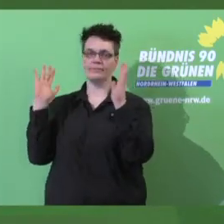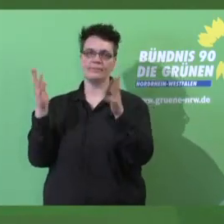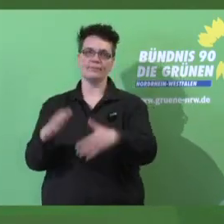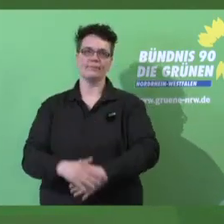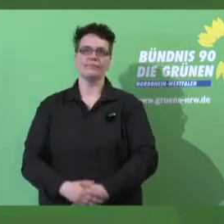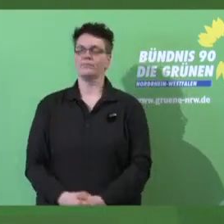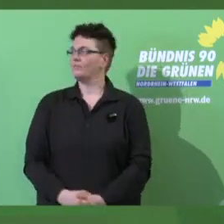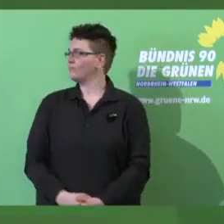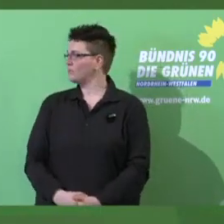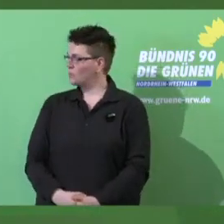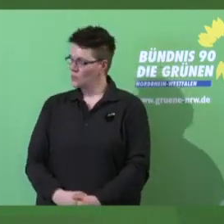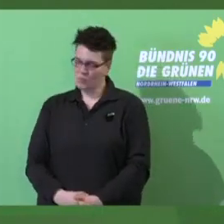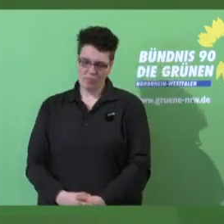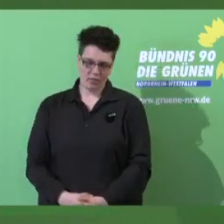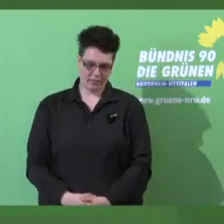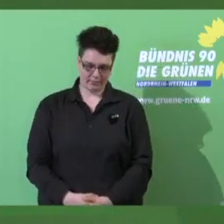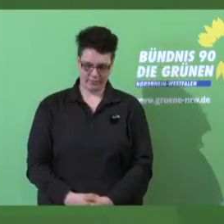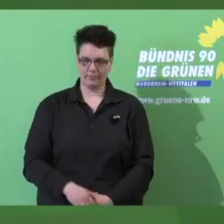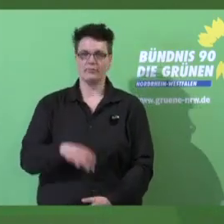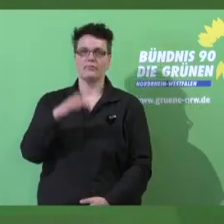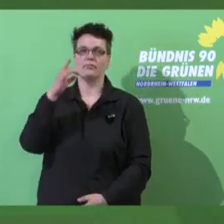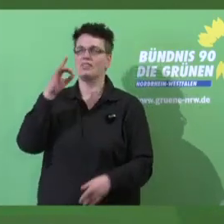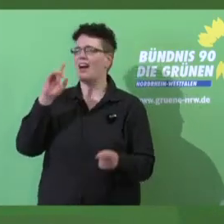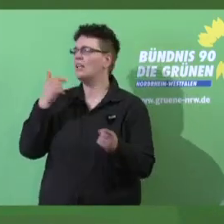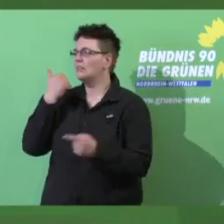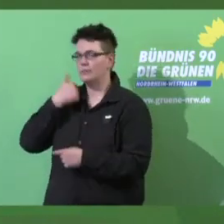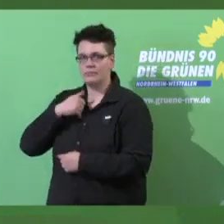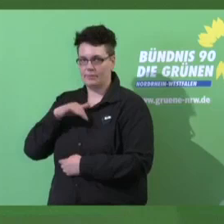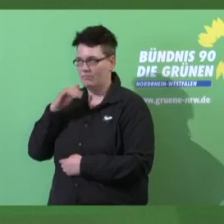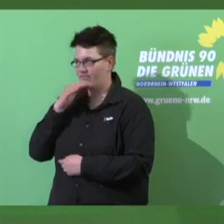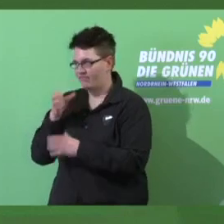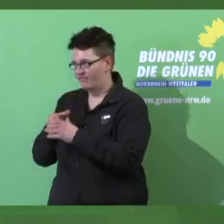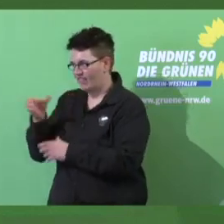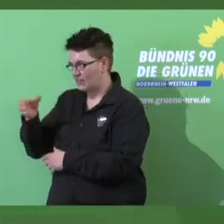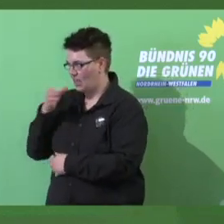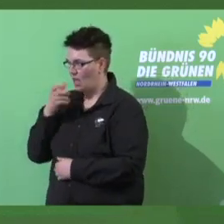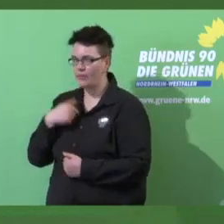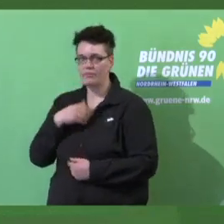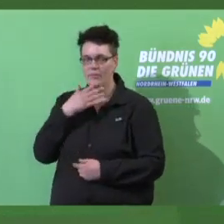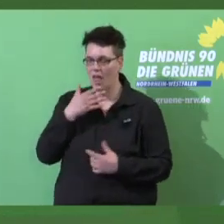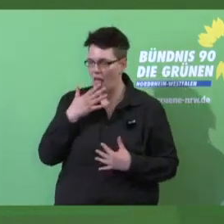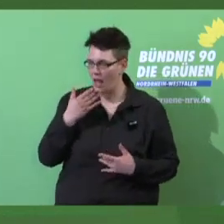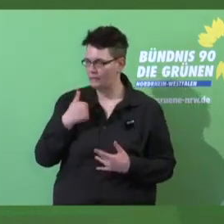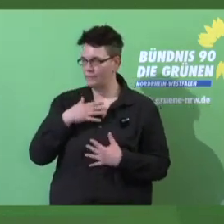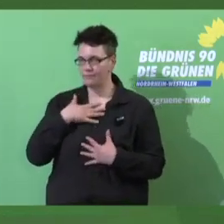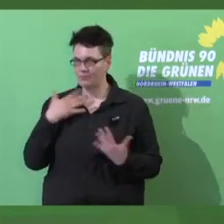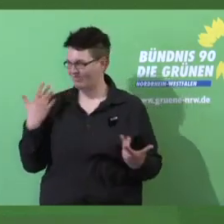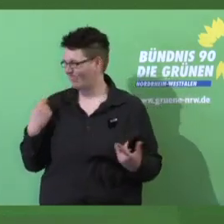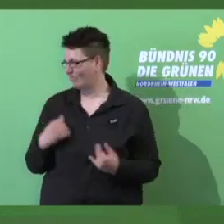Habt ihr einmal kurz zwischendurch vielleicht einmal ein Glas Wasser für mich, weil ich habe noch ein bisschen was vor mir und hier steht nämlich keins.